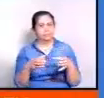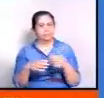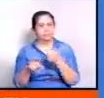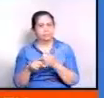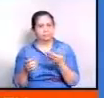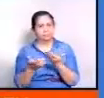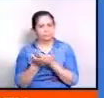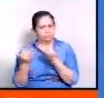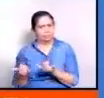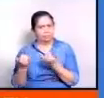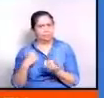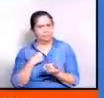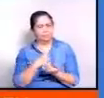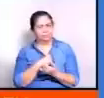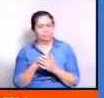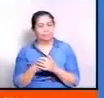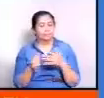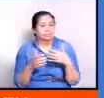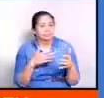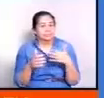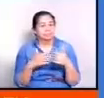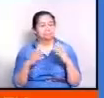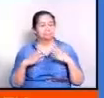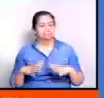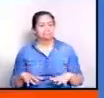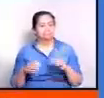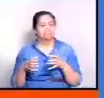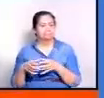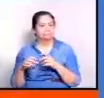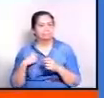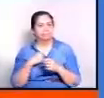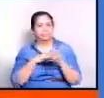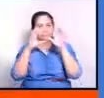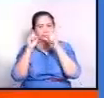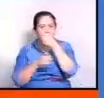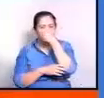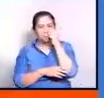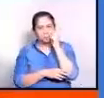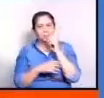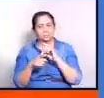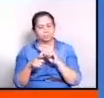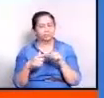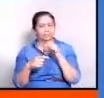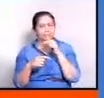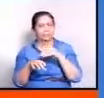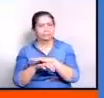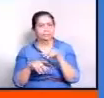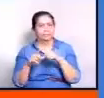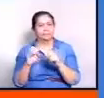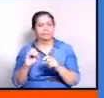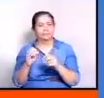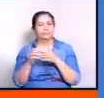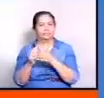mga incumbent senators. Sa kabila nito, kampante ang kampo ni Senate President Tito Soto na hindi maapektuhan ang